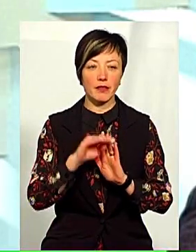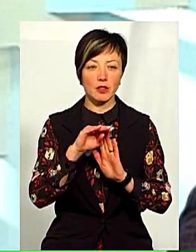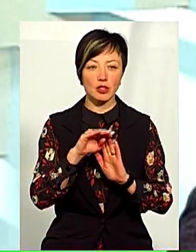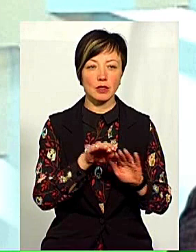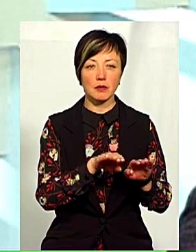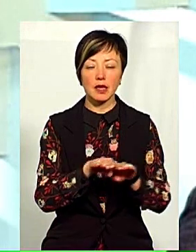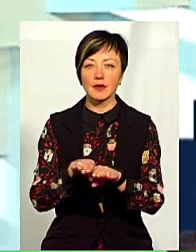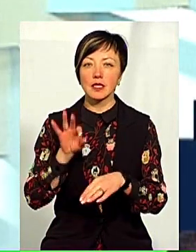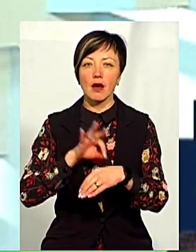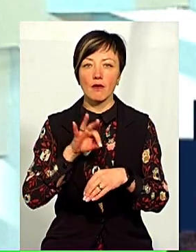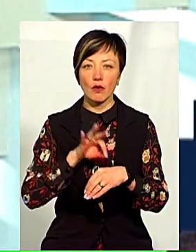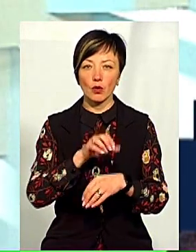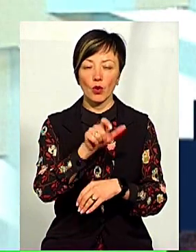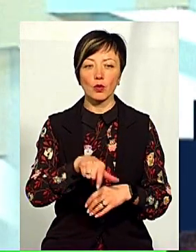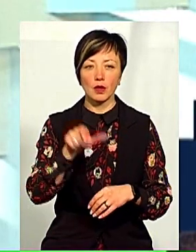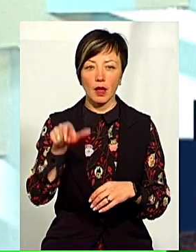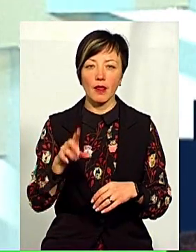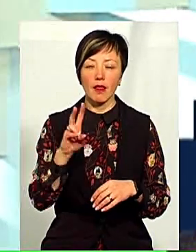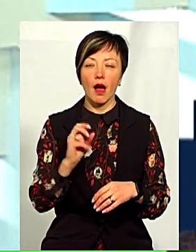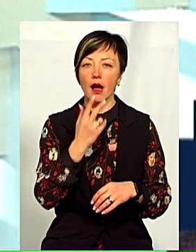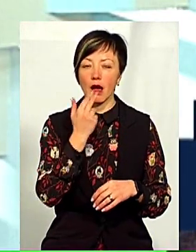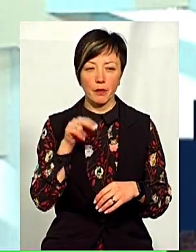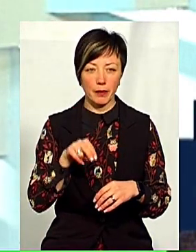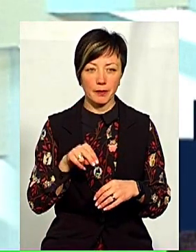рівнем захворюваності людей на грип.